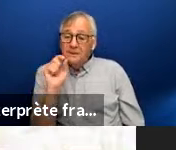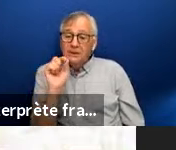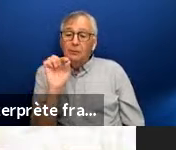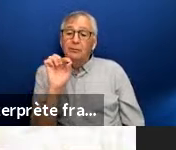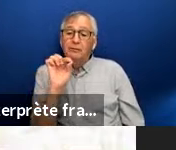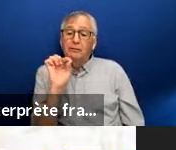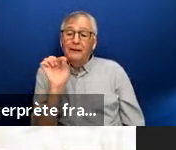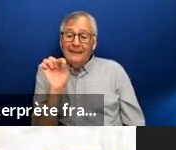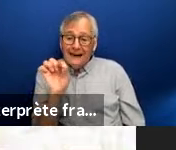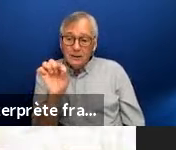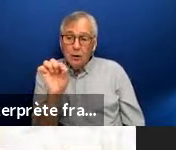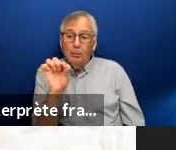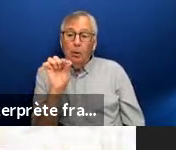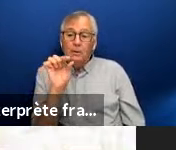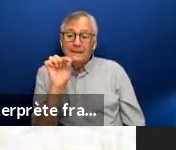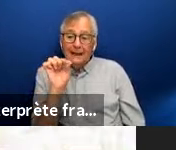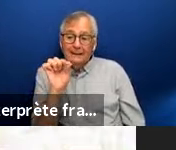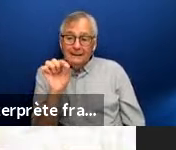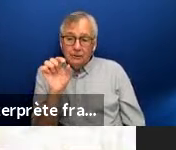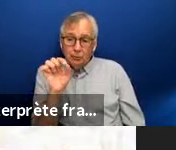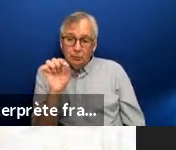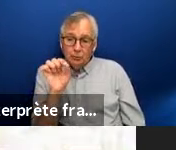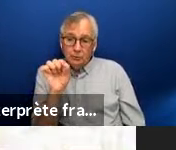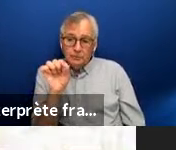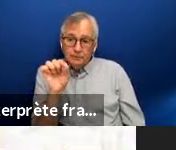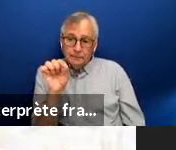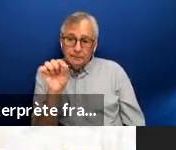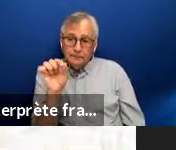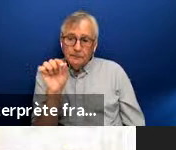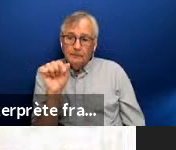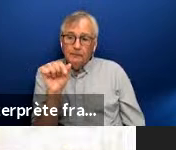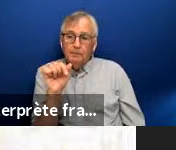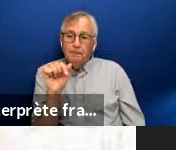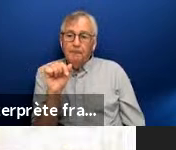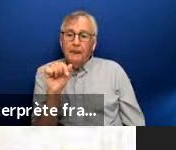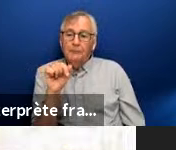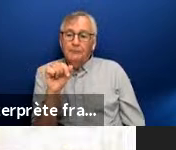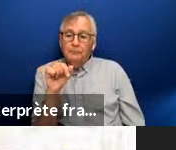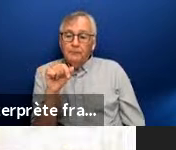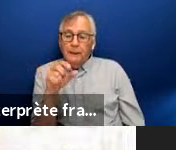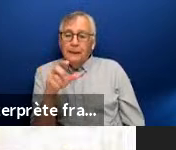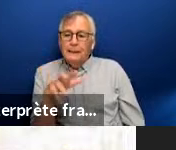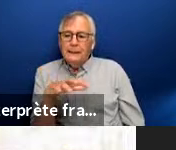Il y a aussi une Fédération mondiale des sourds